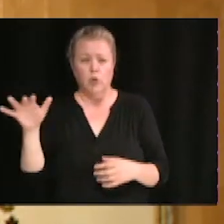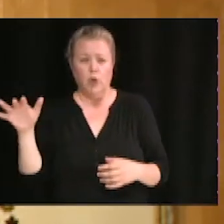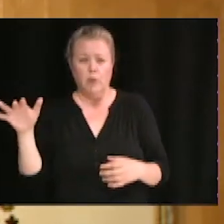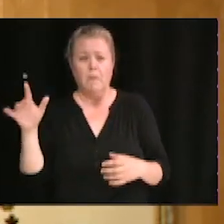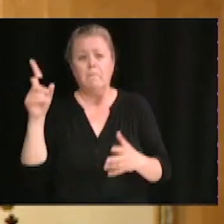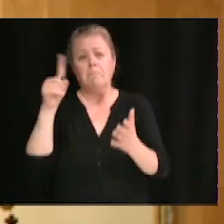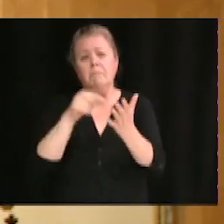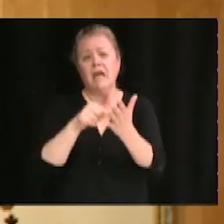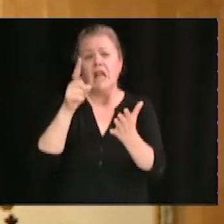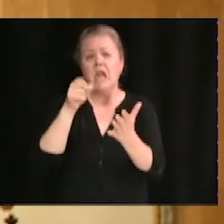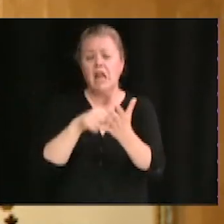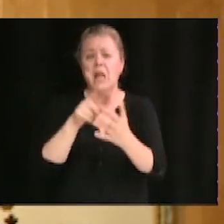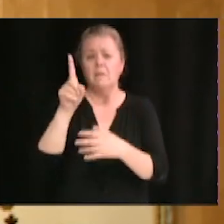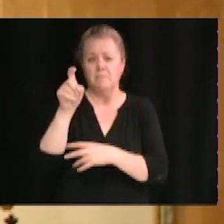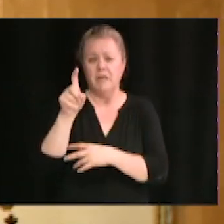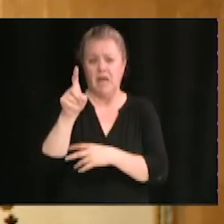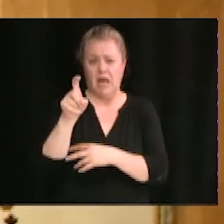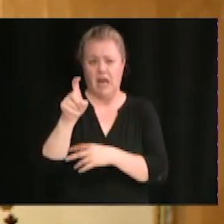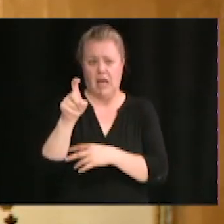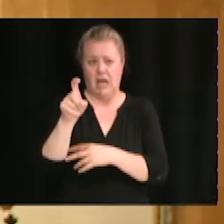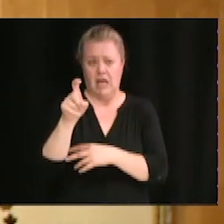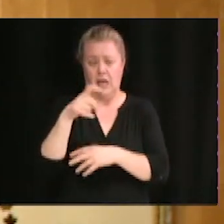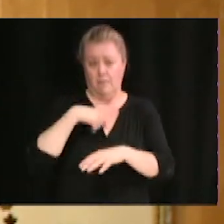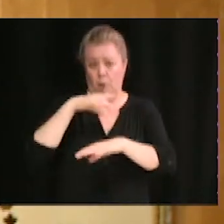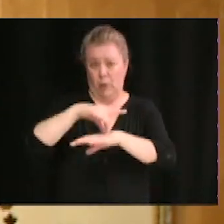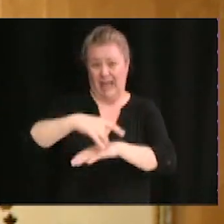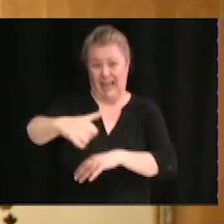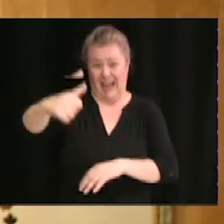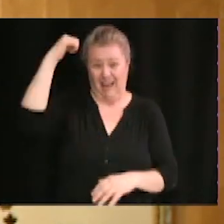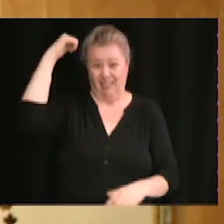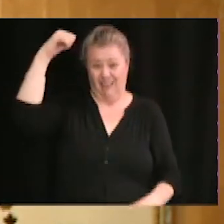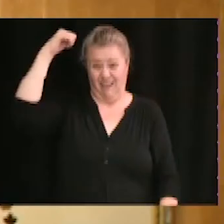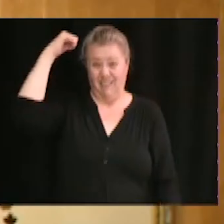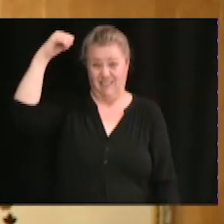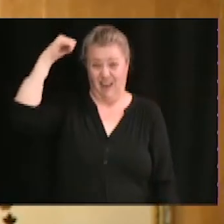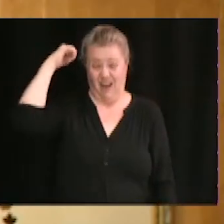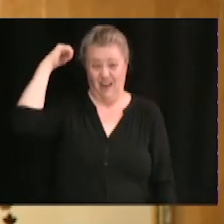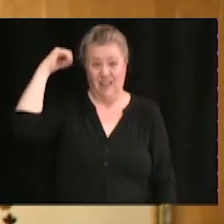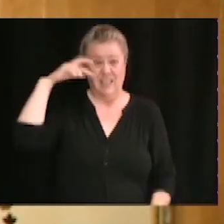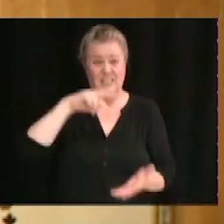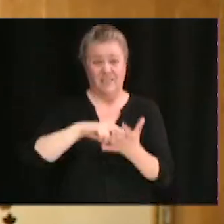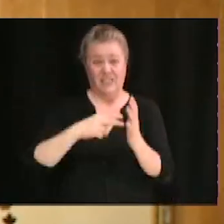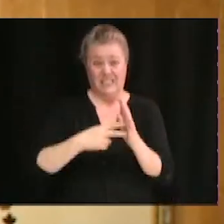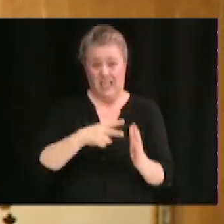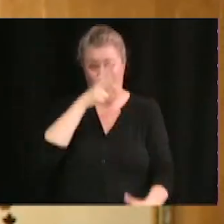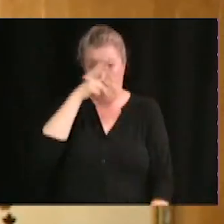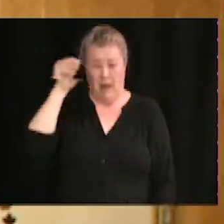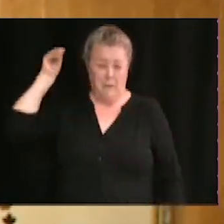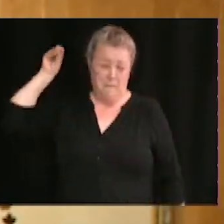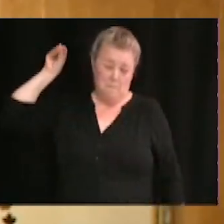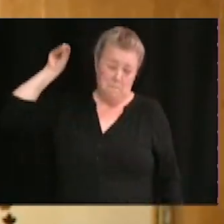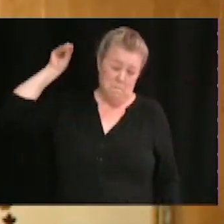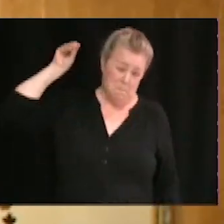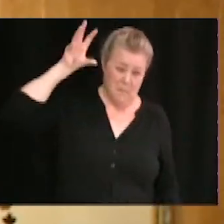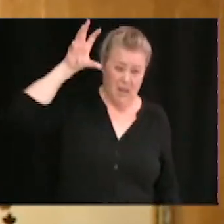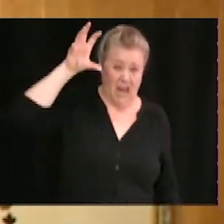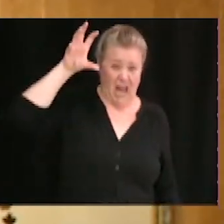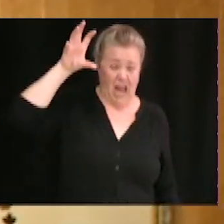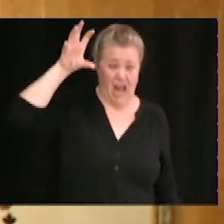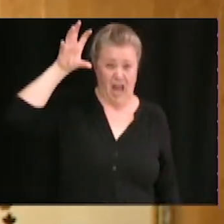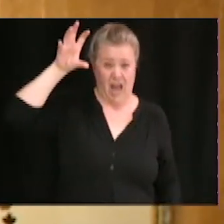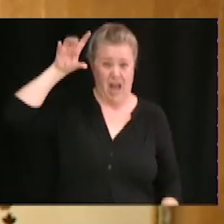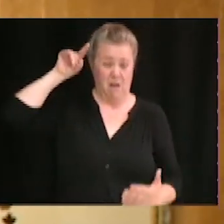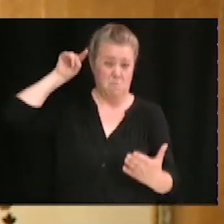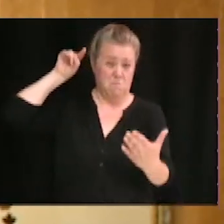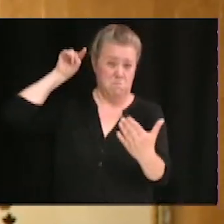1000 pieds. Puis ça, c'était l'arrière, début de mon terrain arrière. Donc, l'éclairage traverse ma maison pour frapper